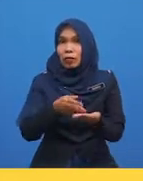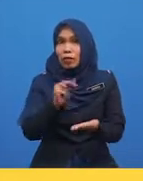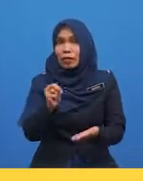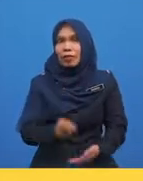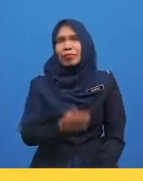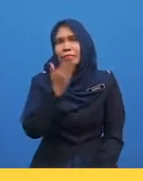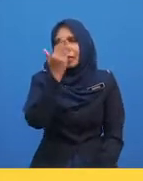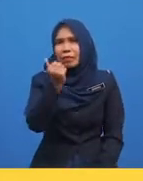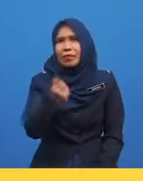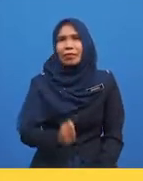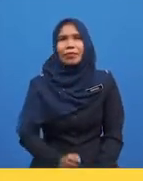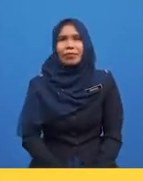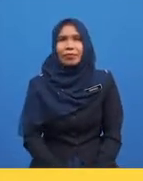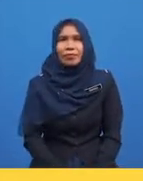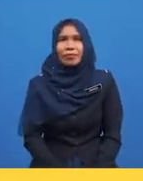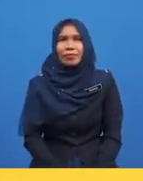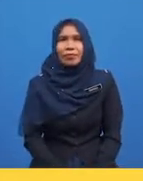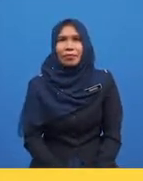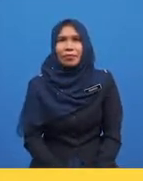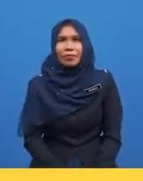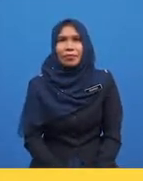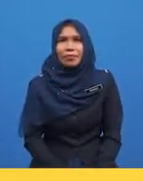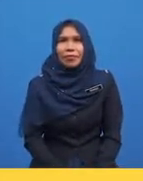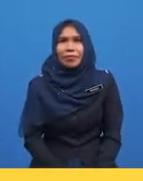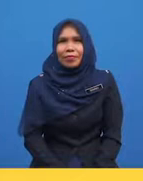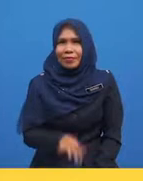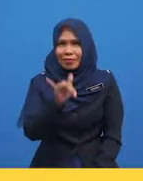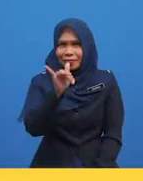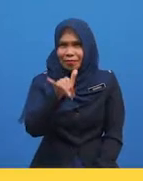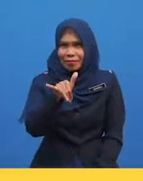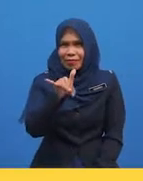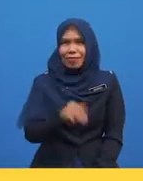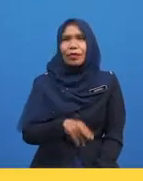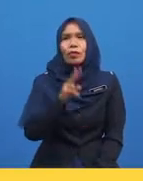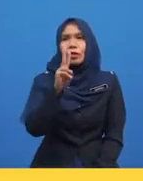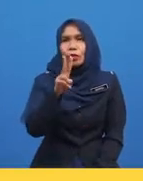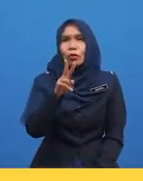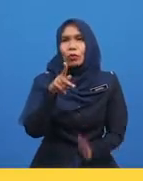bahagian. Kenapa perlu warnakan 2 bahagian? Ya,